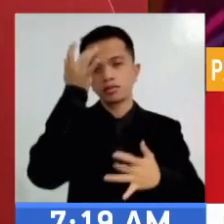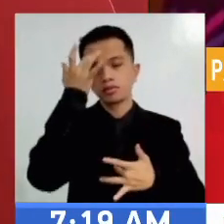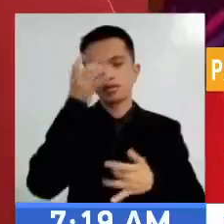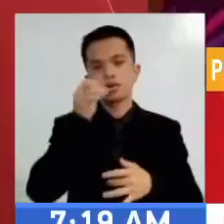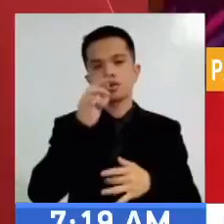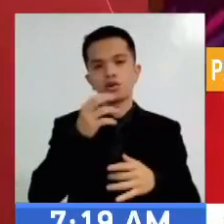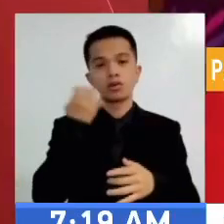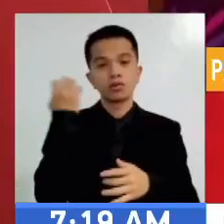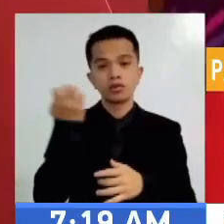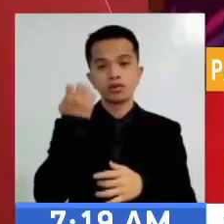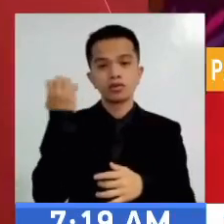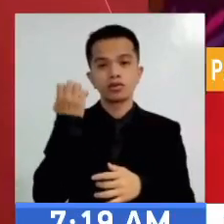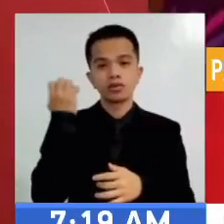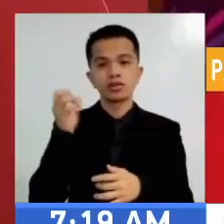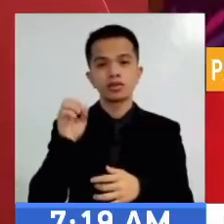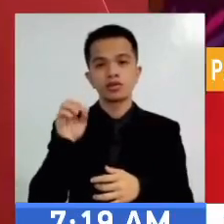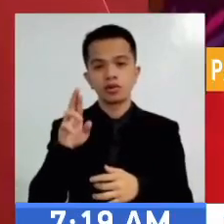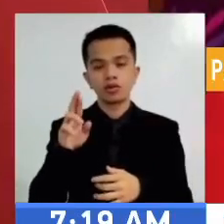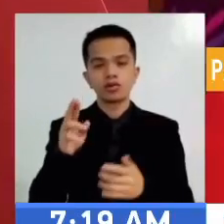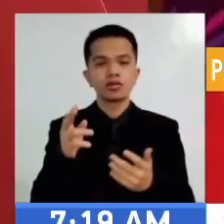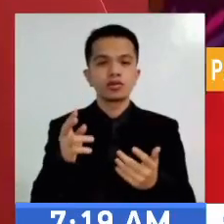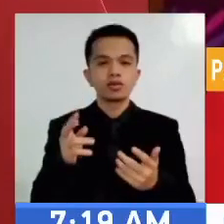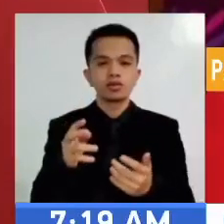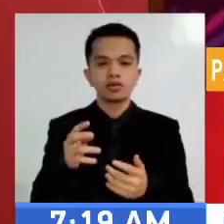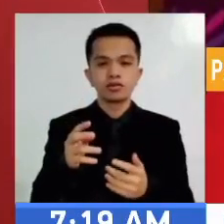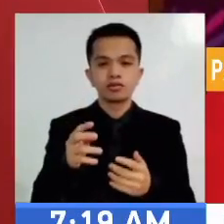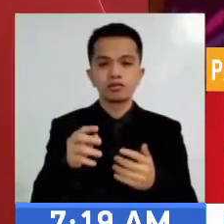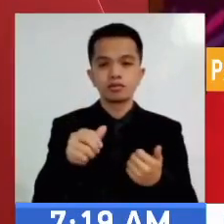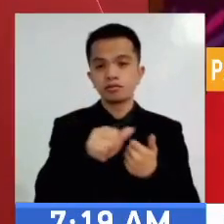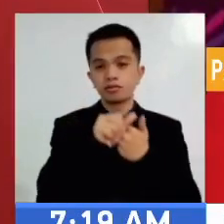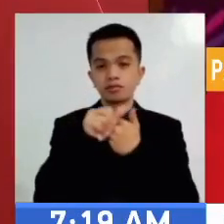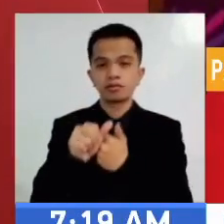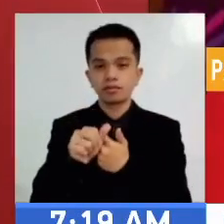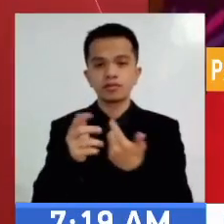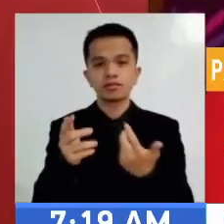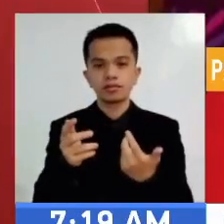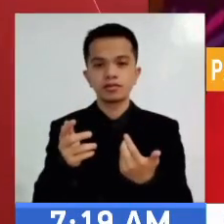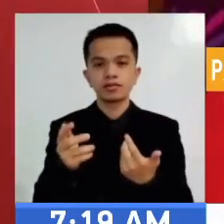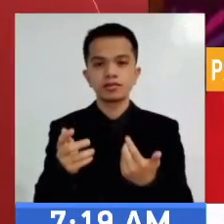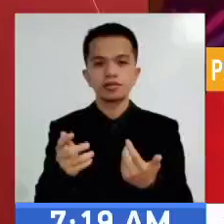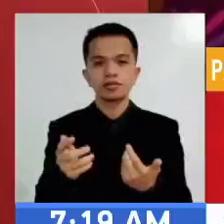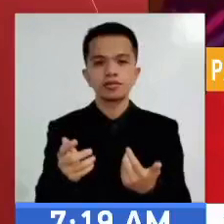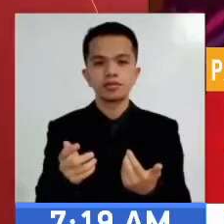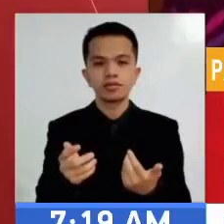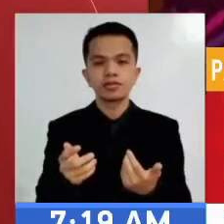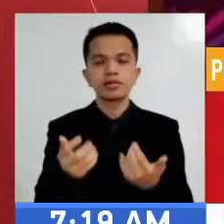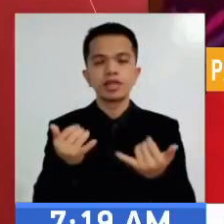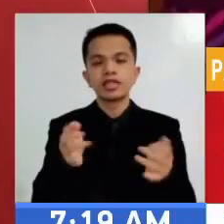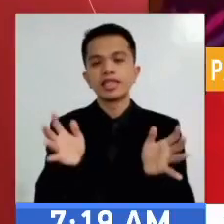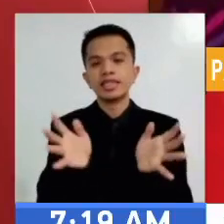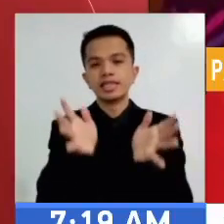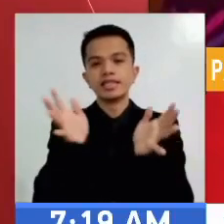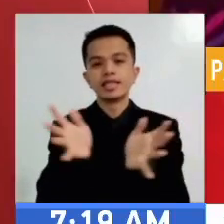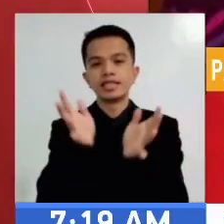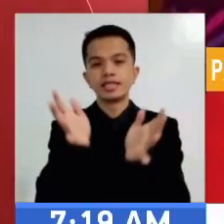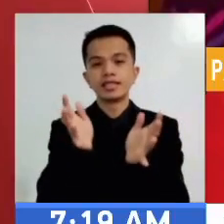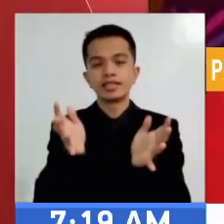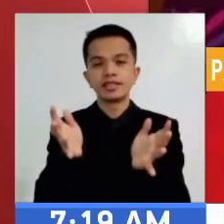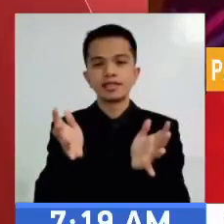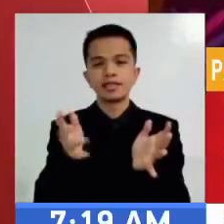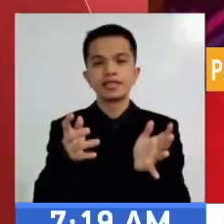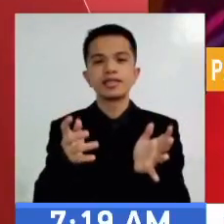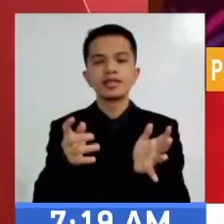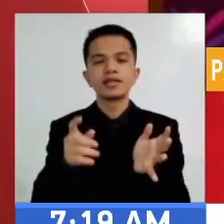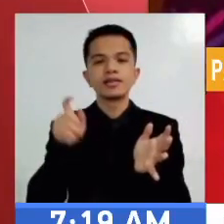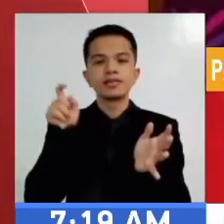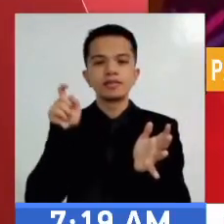o makasunod ka lang. Kaya ito ay ang ini-encourage, ang sinasabi, maging